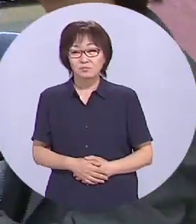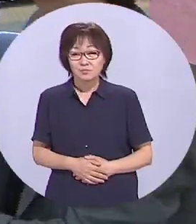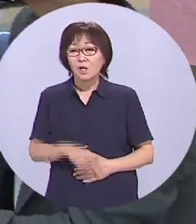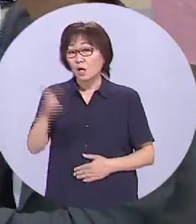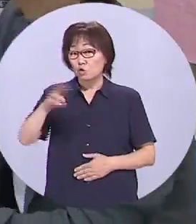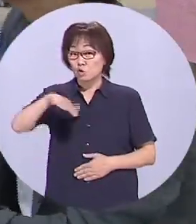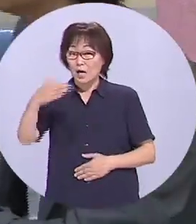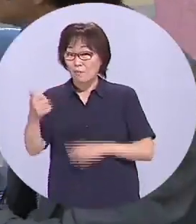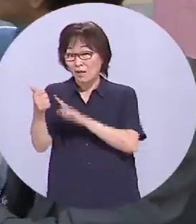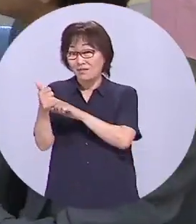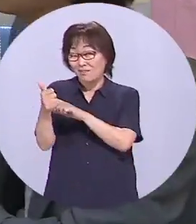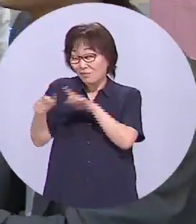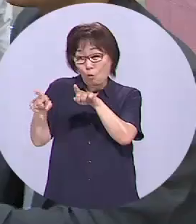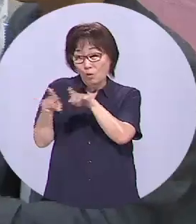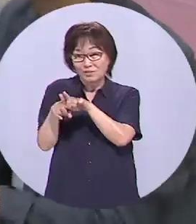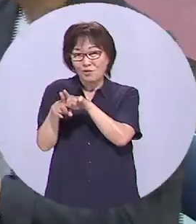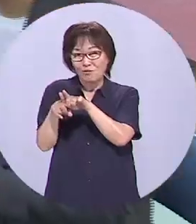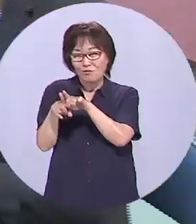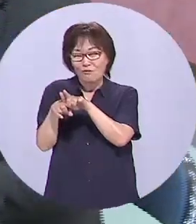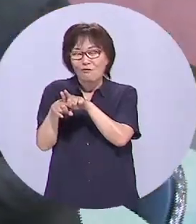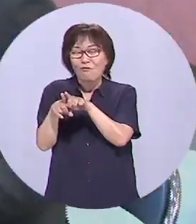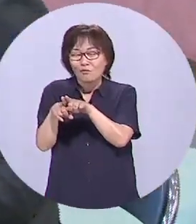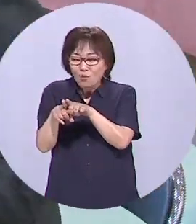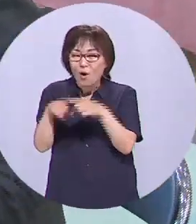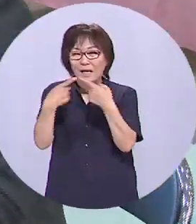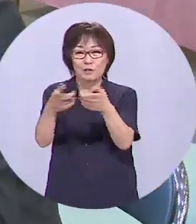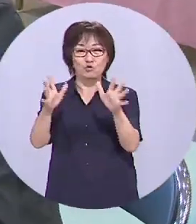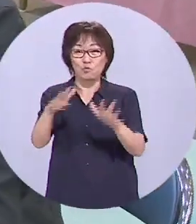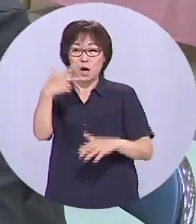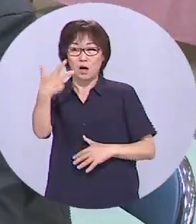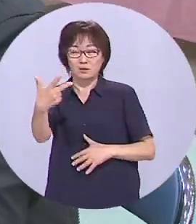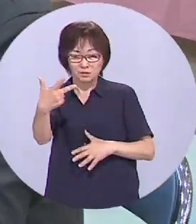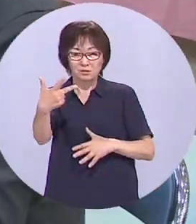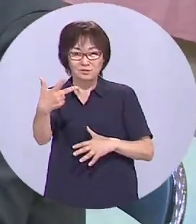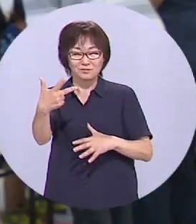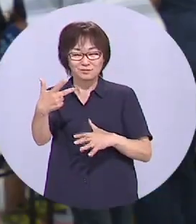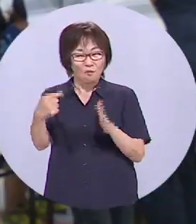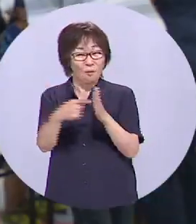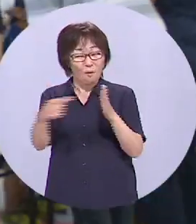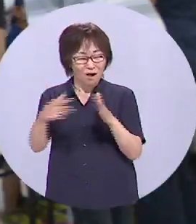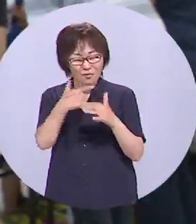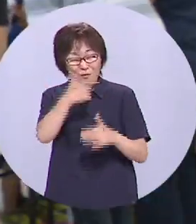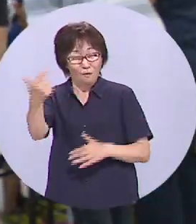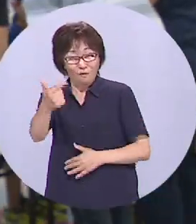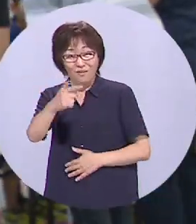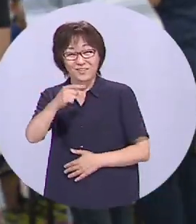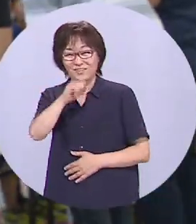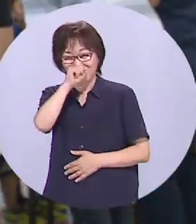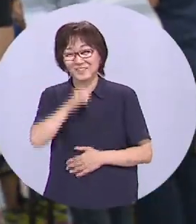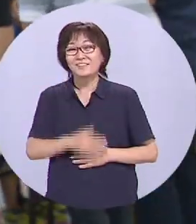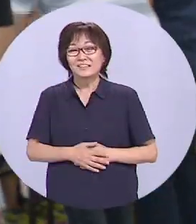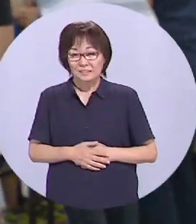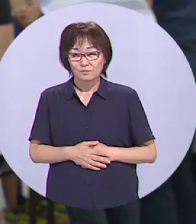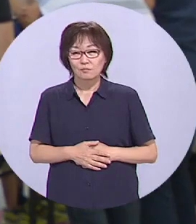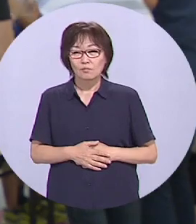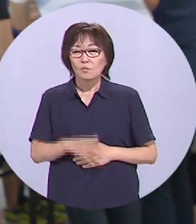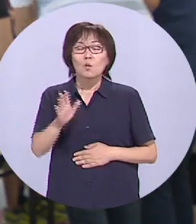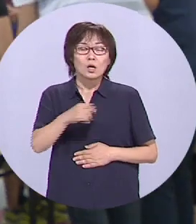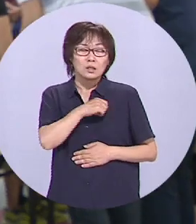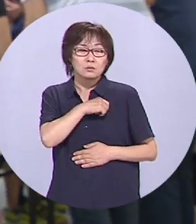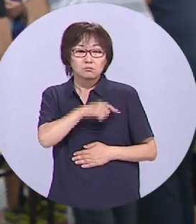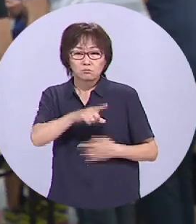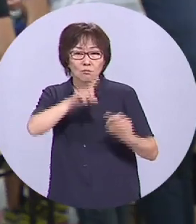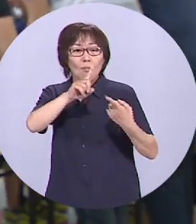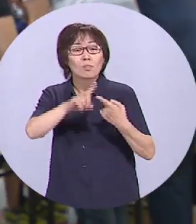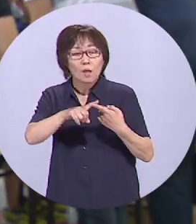杉山さんと二人三脚でやってきた入間市も想像以上の反響があるといいます。 もう市民の皆さんが自主的にポス